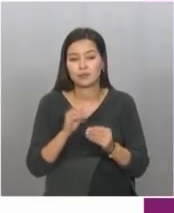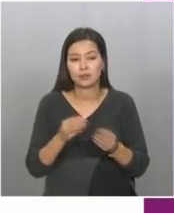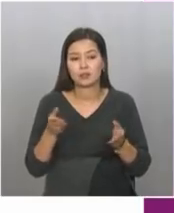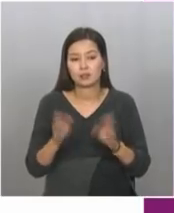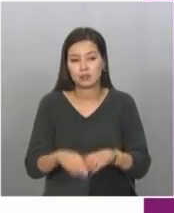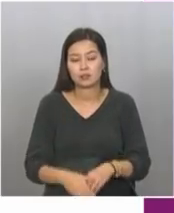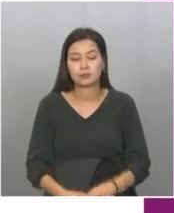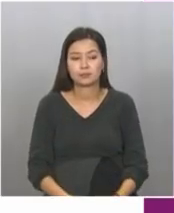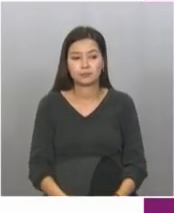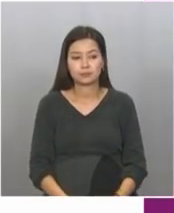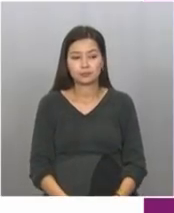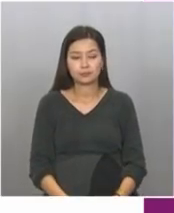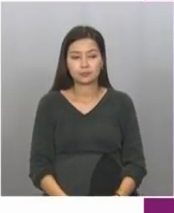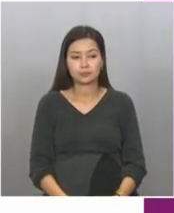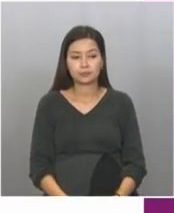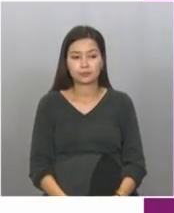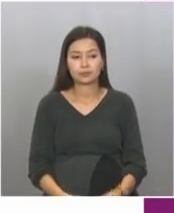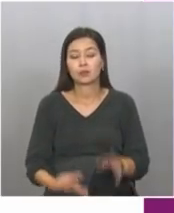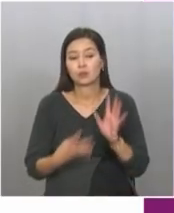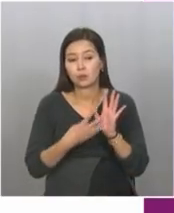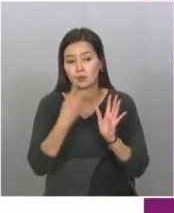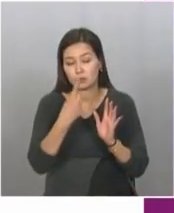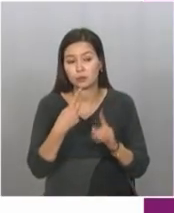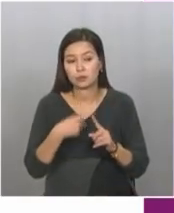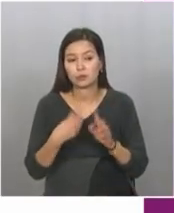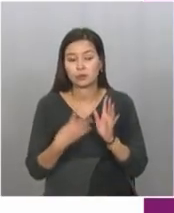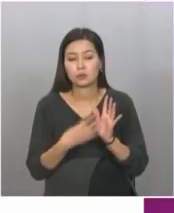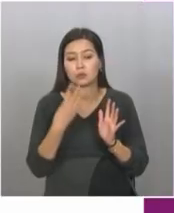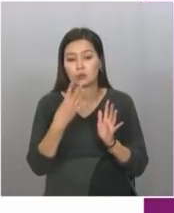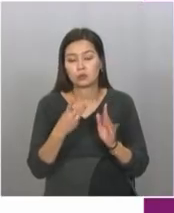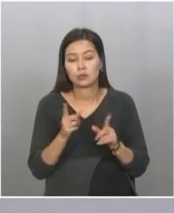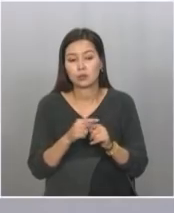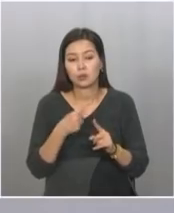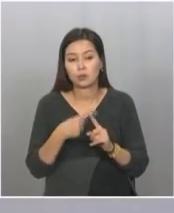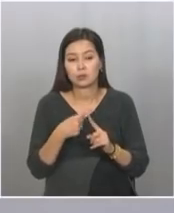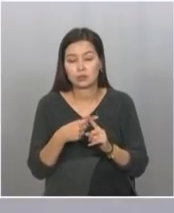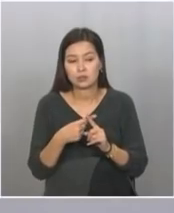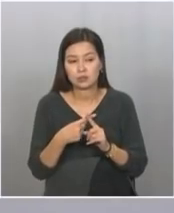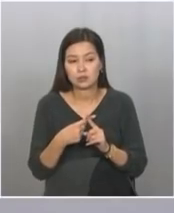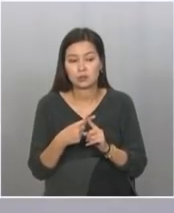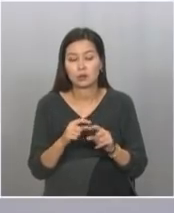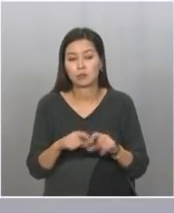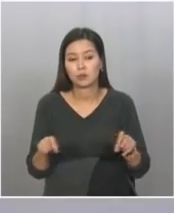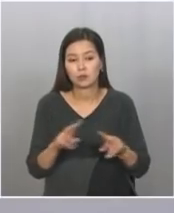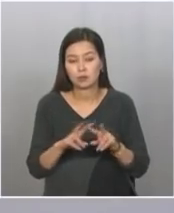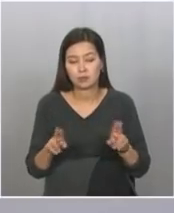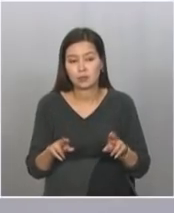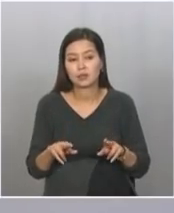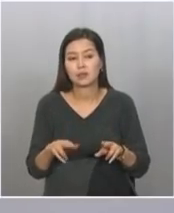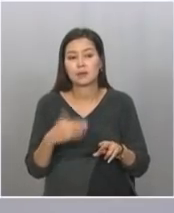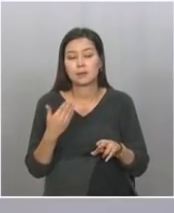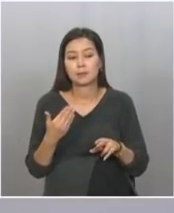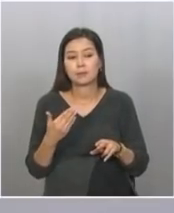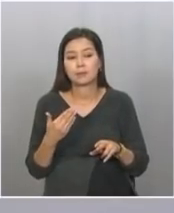қалады. Келесі 9-дан 1 мен 9-дан 3-тің қосындысы. Бөлімдері бірдей, сол күйінше